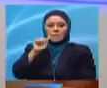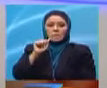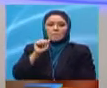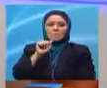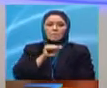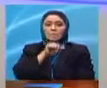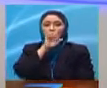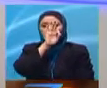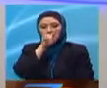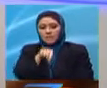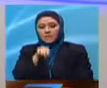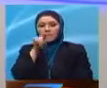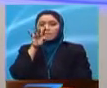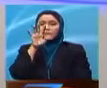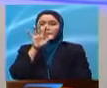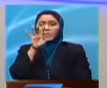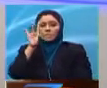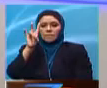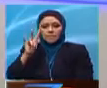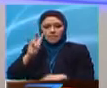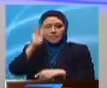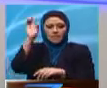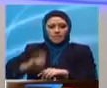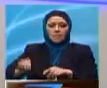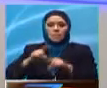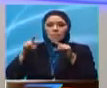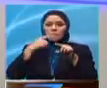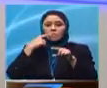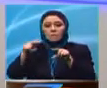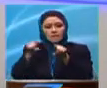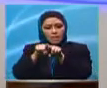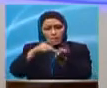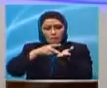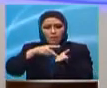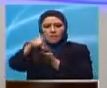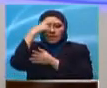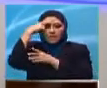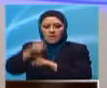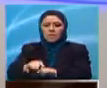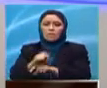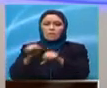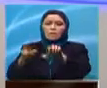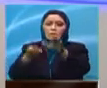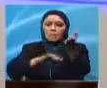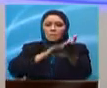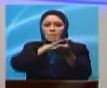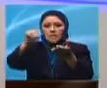diumum skim bantuan Khairat pekebun kecil kepada pekebun kecil yang berdaftar dengan